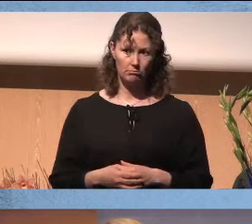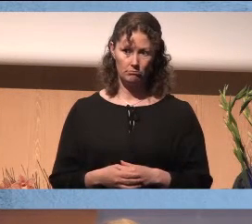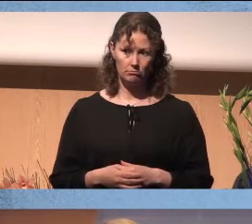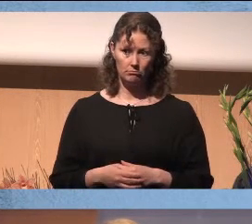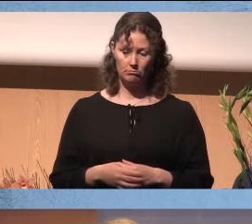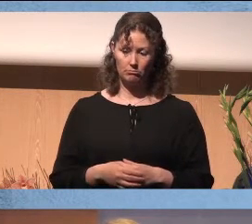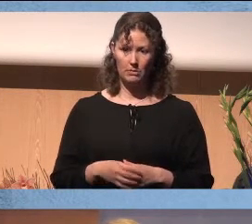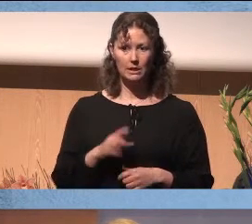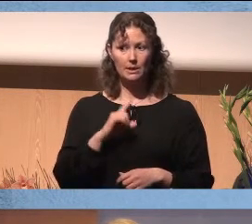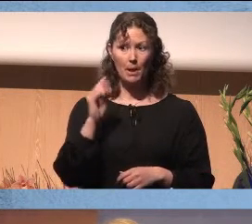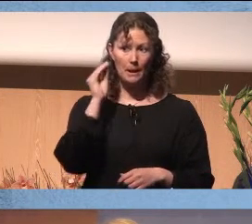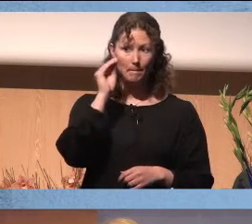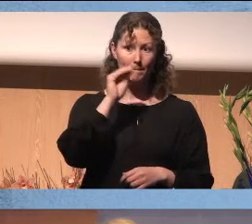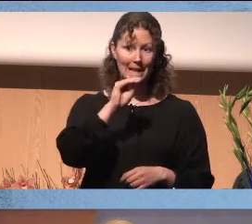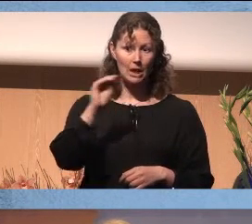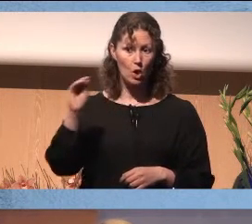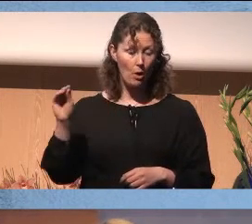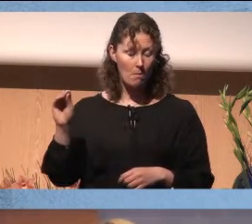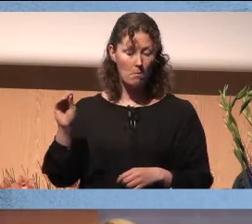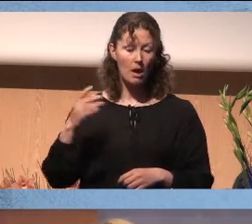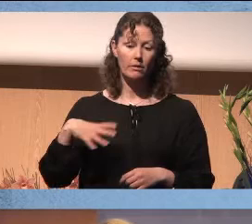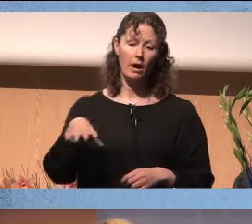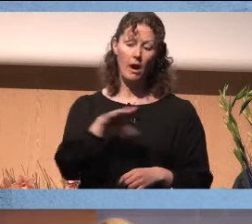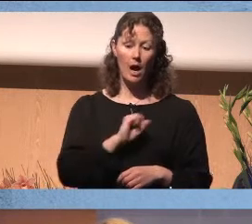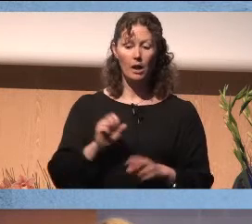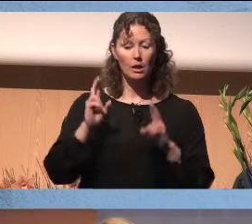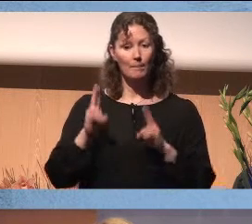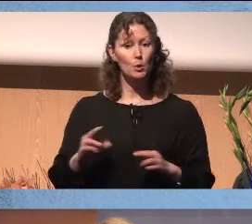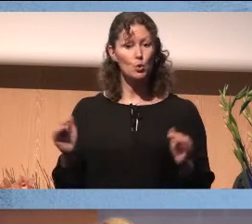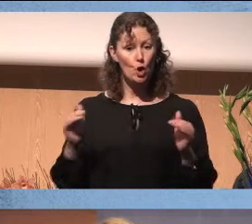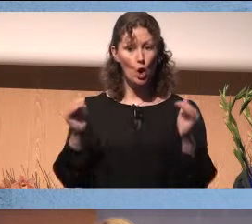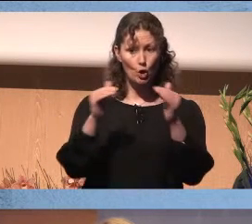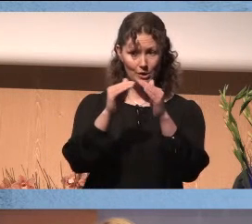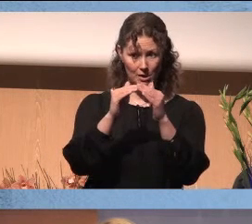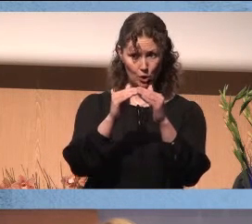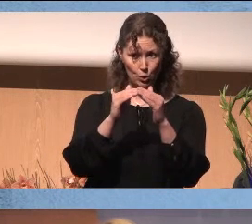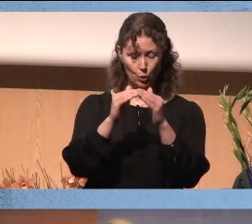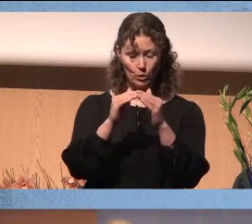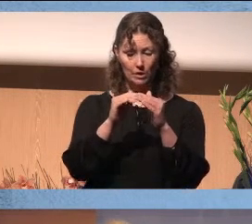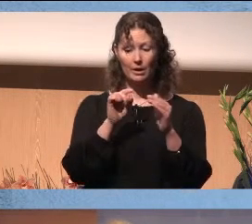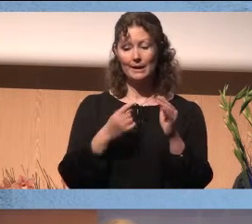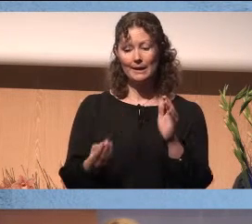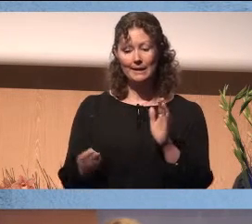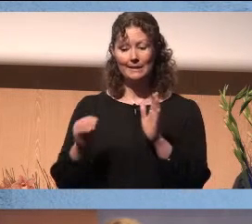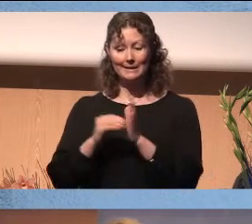Så jeg bare minner om at alle brukerorganisasjoner, i tillegg til